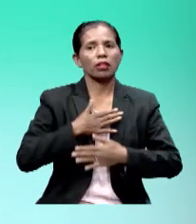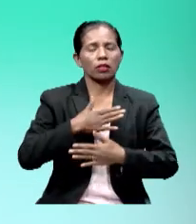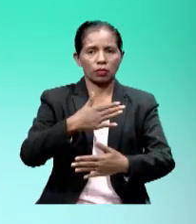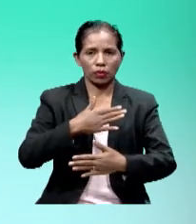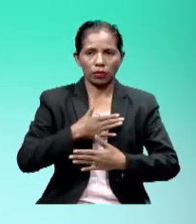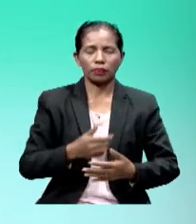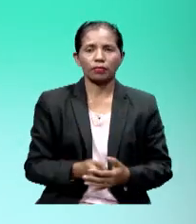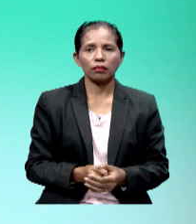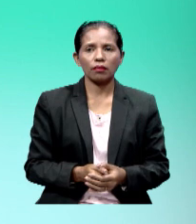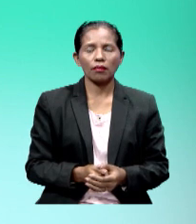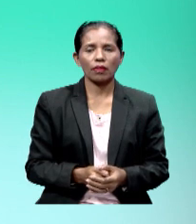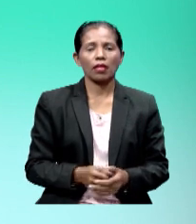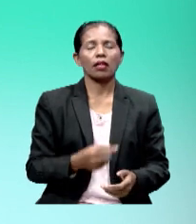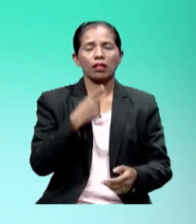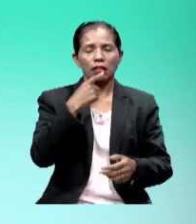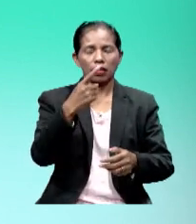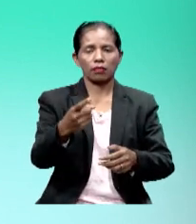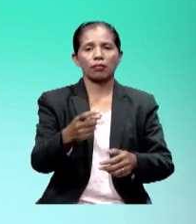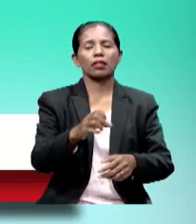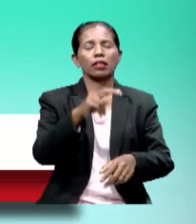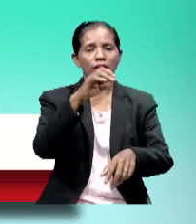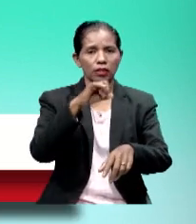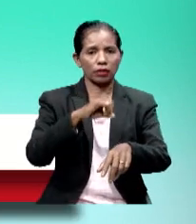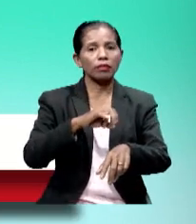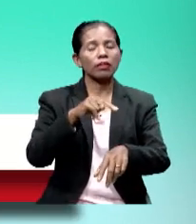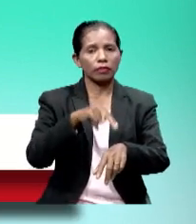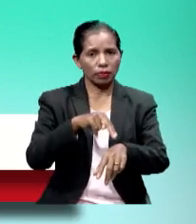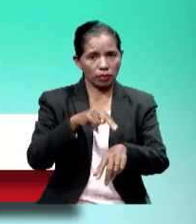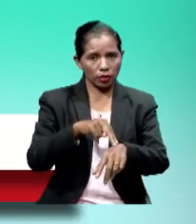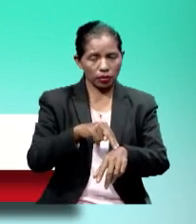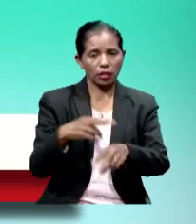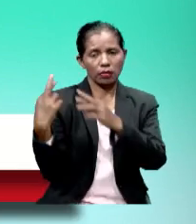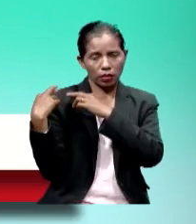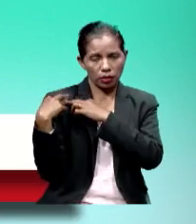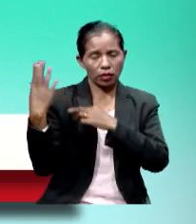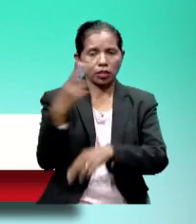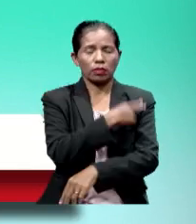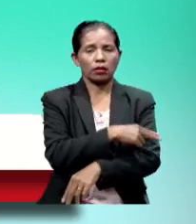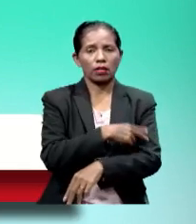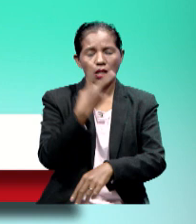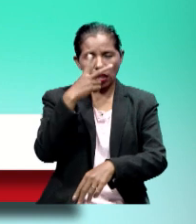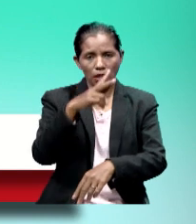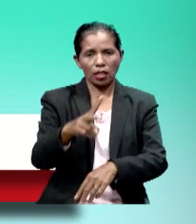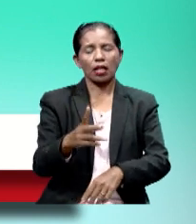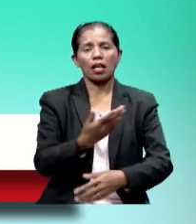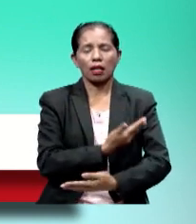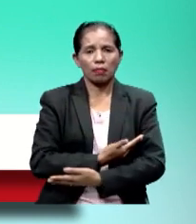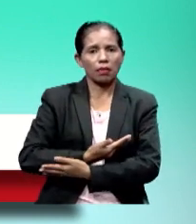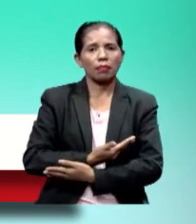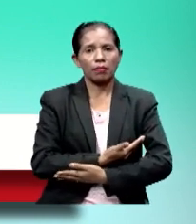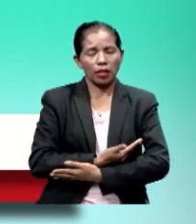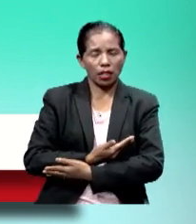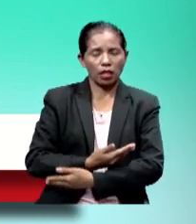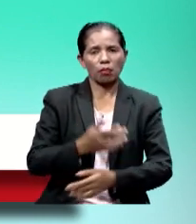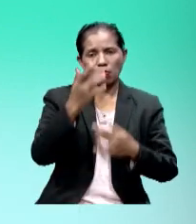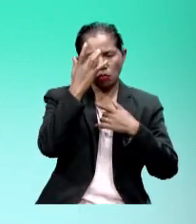Haru ko enfermeiro ira nebe mak responsable ya postu ne bahara edu ne pasien ne. Mai beho labariknya kondisaun la dong dia antaunya telepon fale dia hau